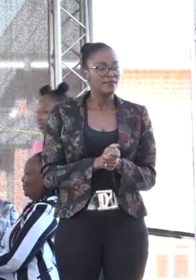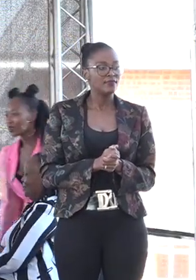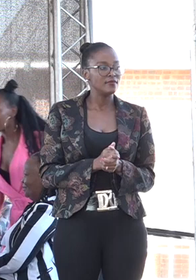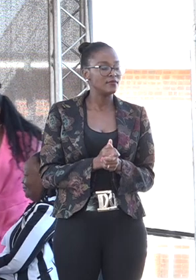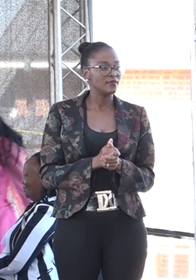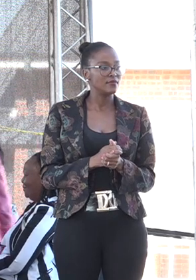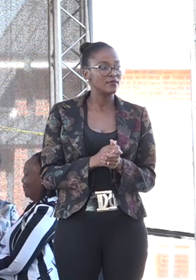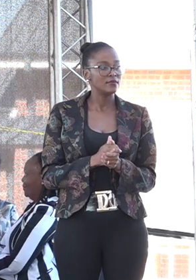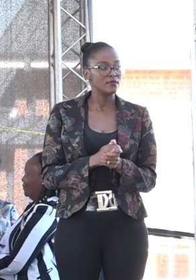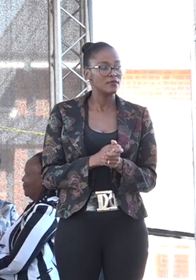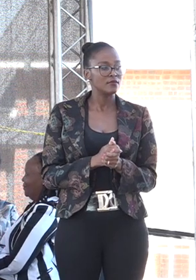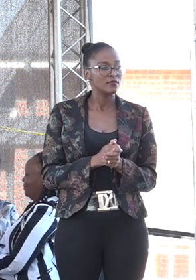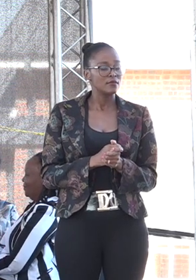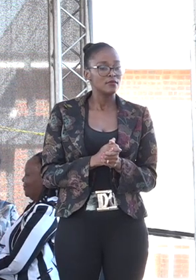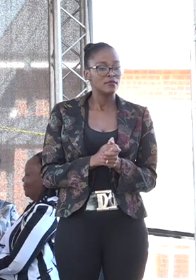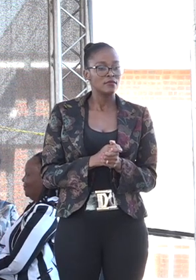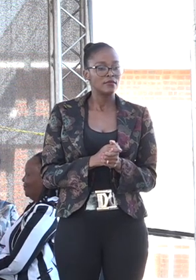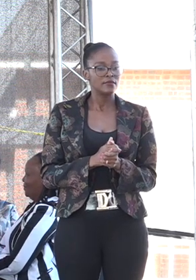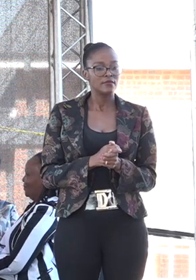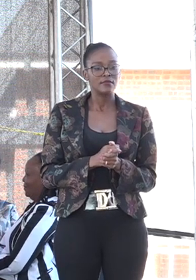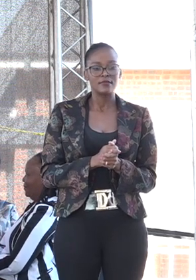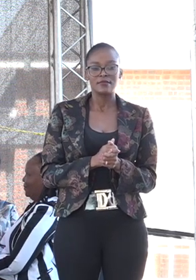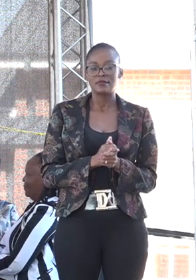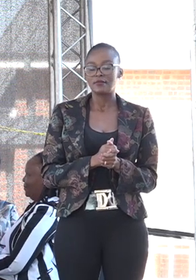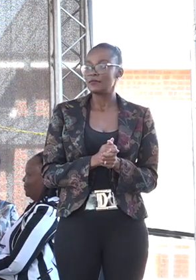Doing what? A poem. Oh.